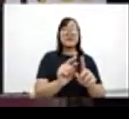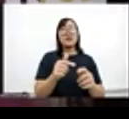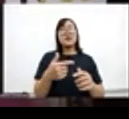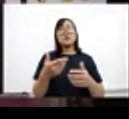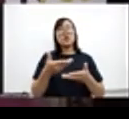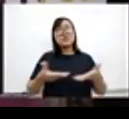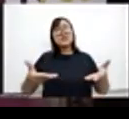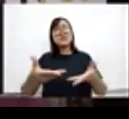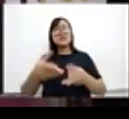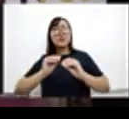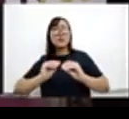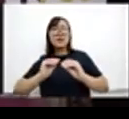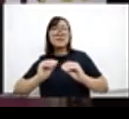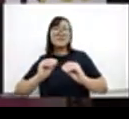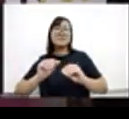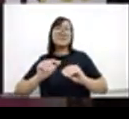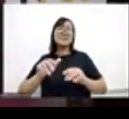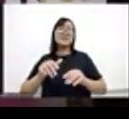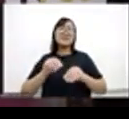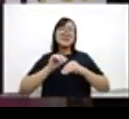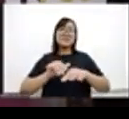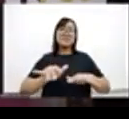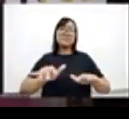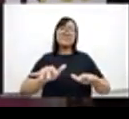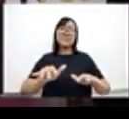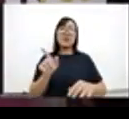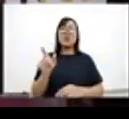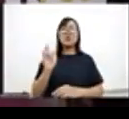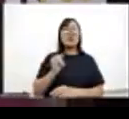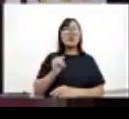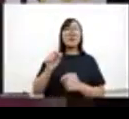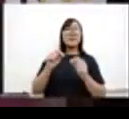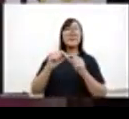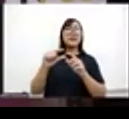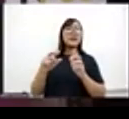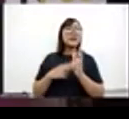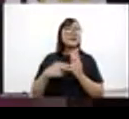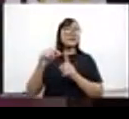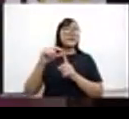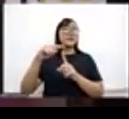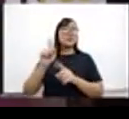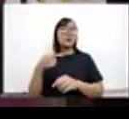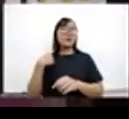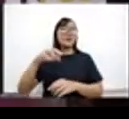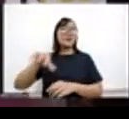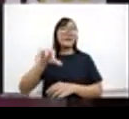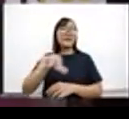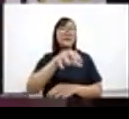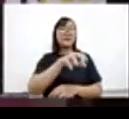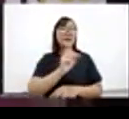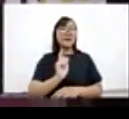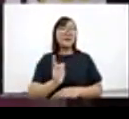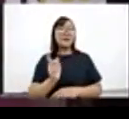kelapangan gitu Kalau misalnya BMT juga punya fkpt yang di daerah ya Ya mungkin ini dalam konteks